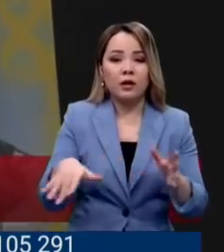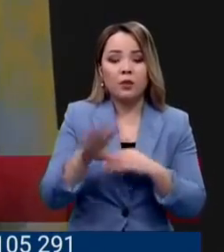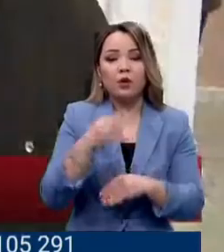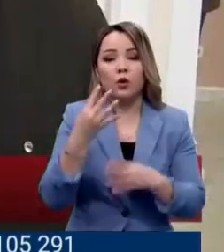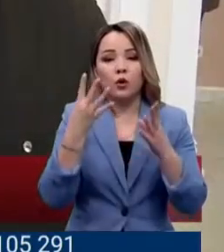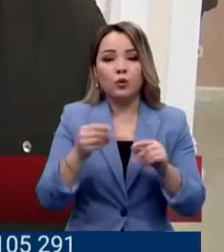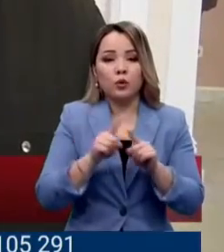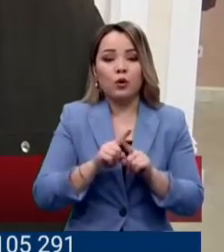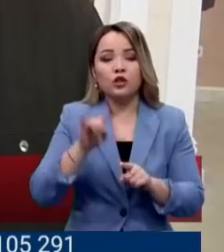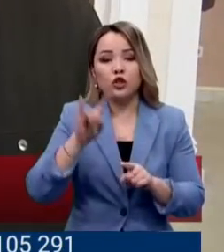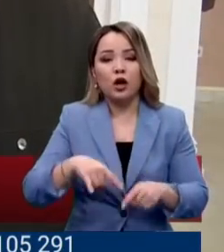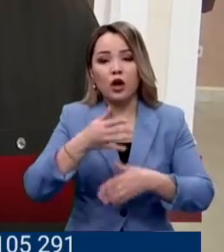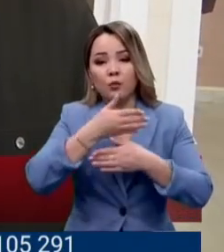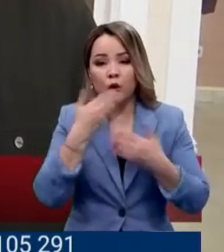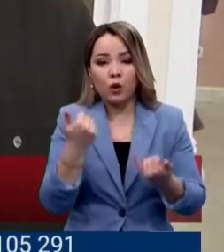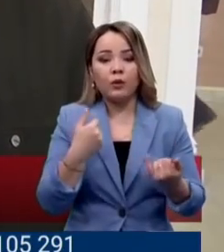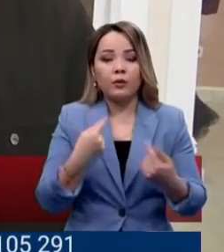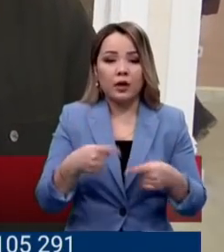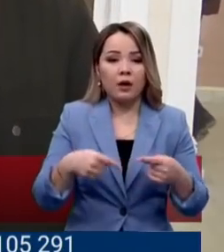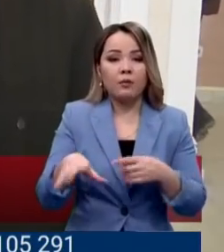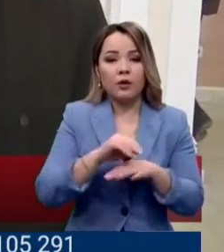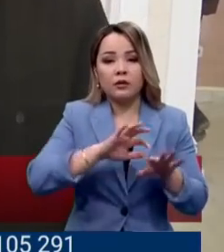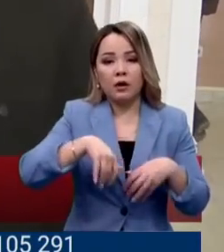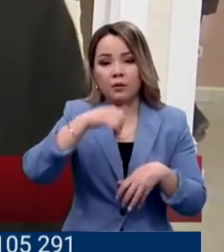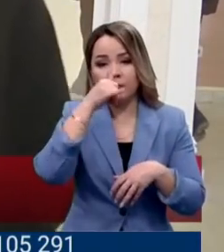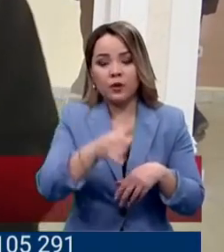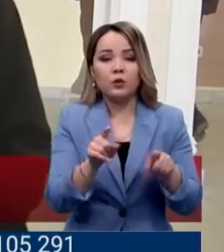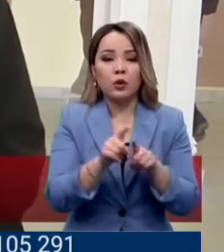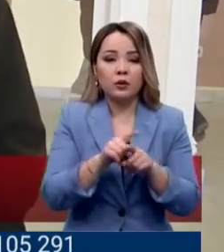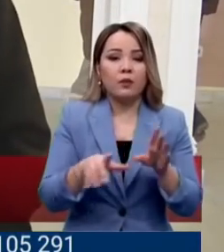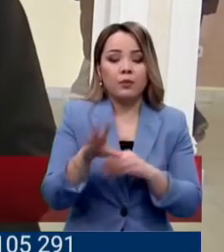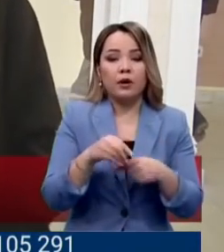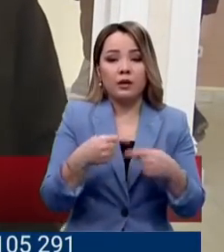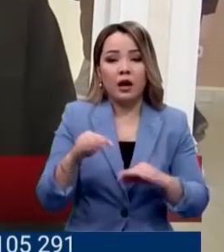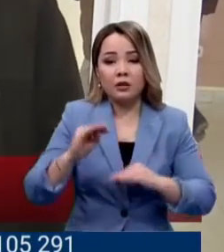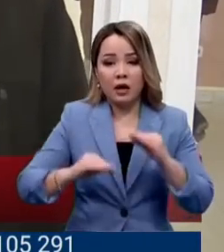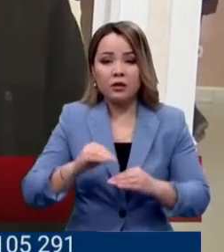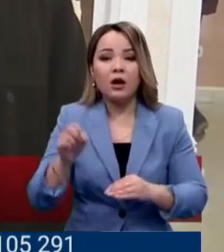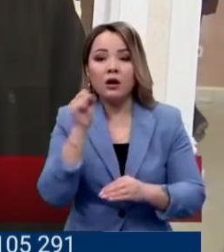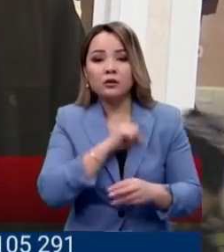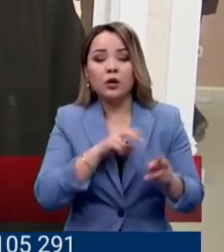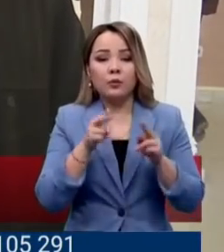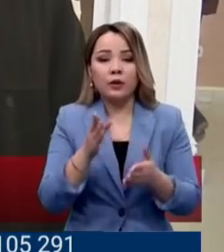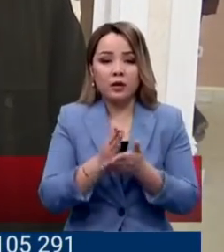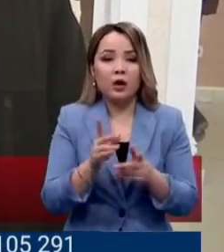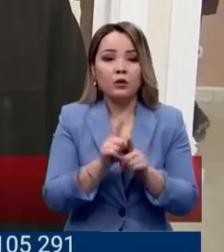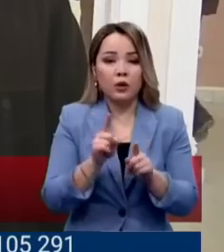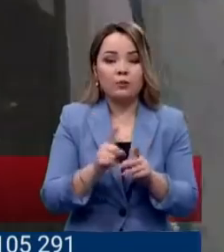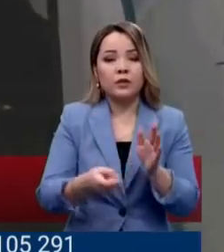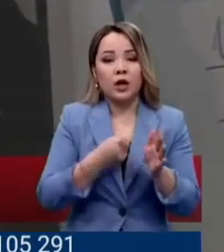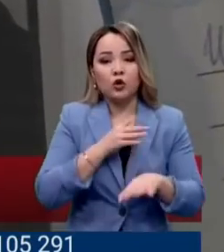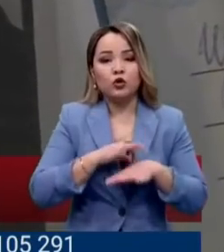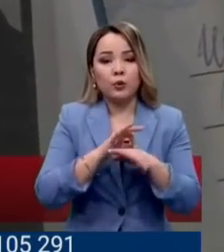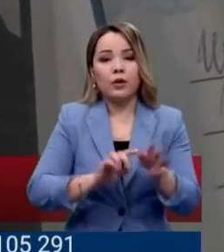баян бұтында шалбары жоқ, алып барған заттарында әлі мен таба алмай жүрмін. Бүткіл заттардың бәрін алып кетіп барып, тонап барып